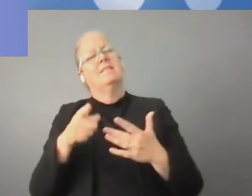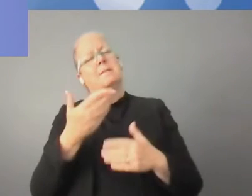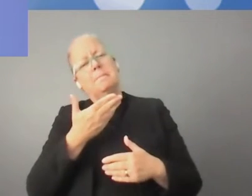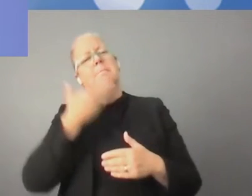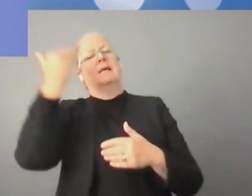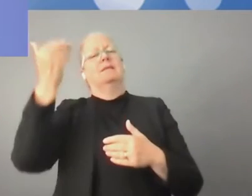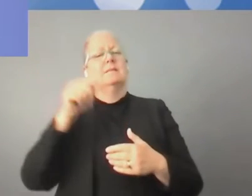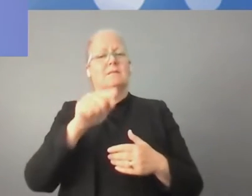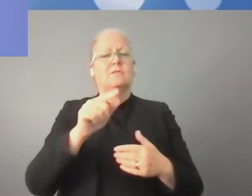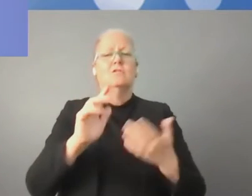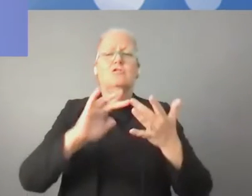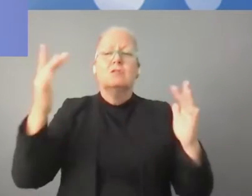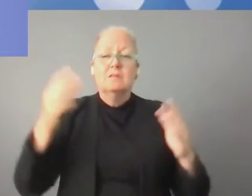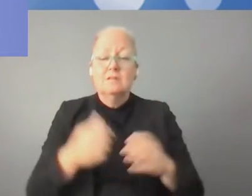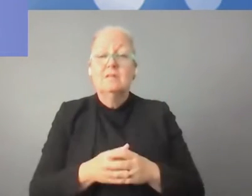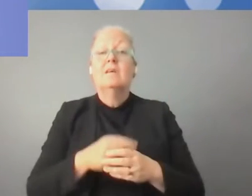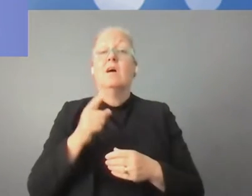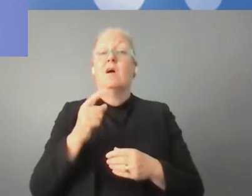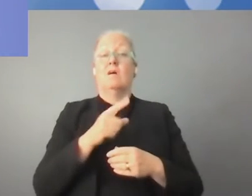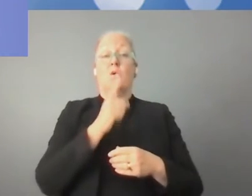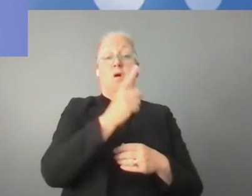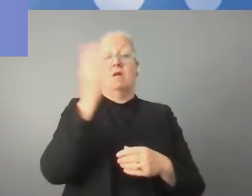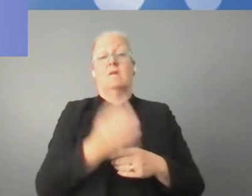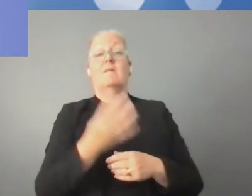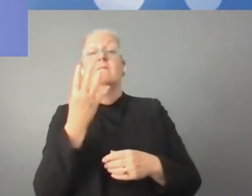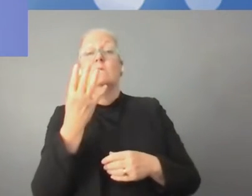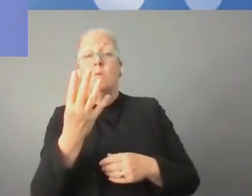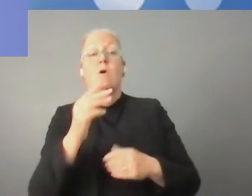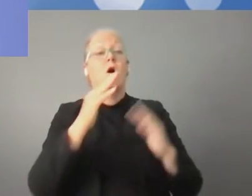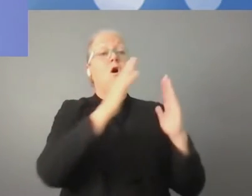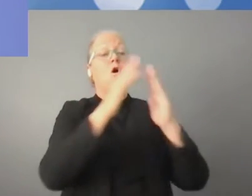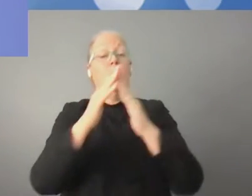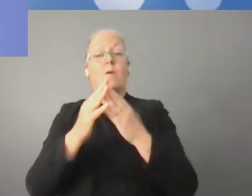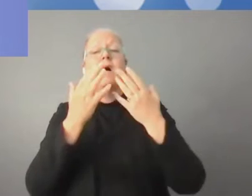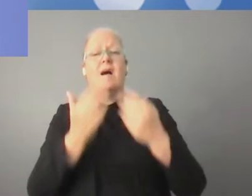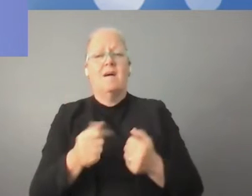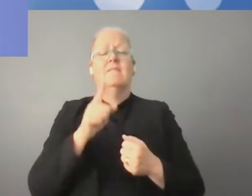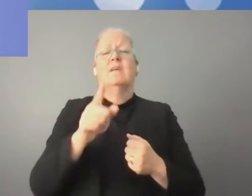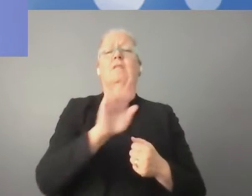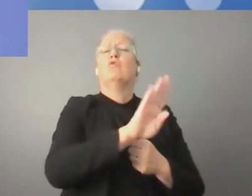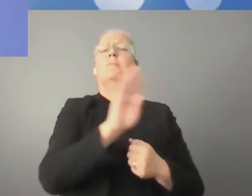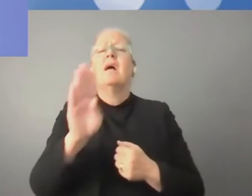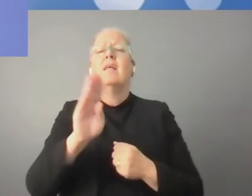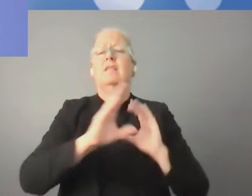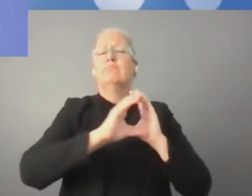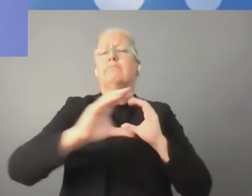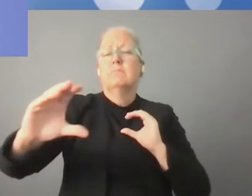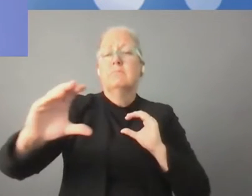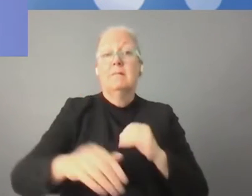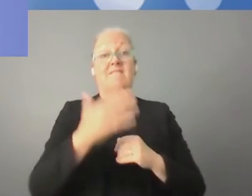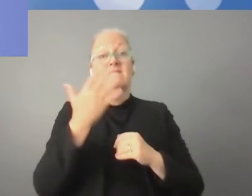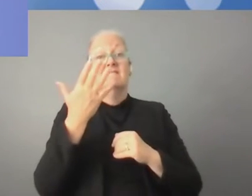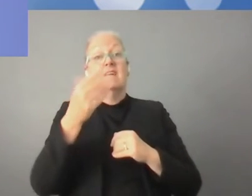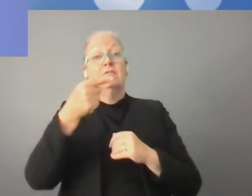В Латвии, чем мы можем похвалиться, доступ к интернету весьма